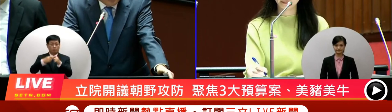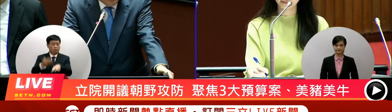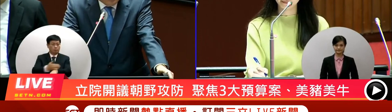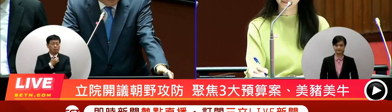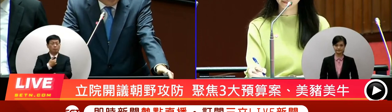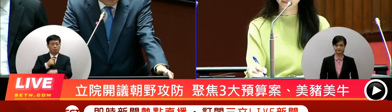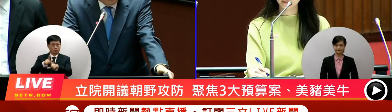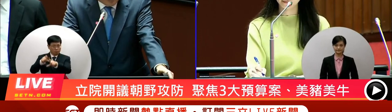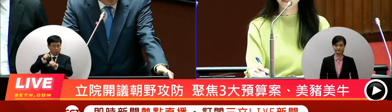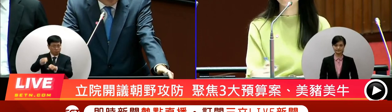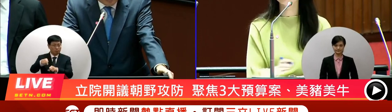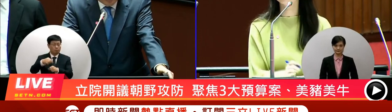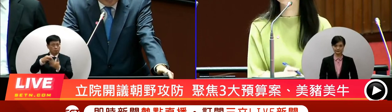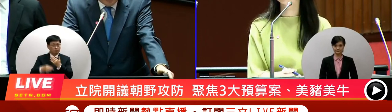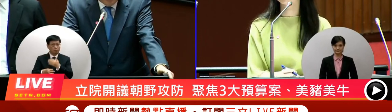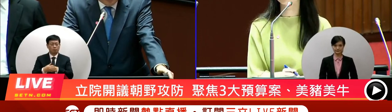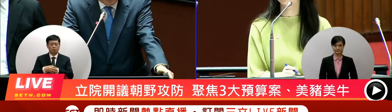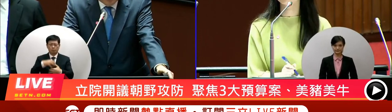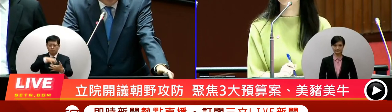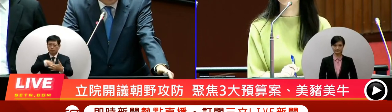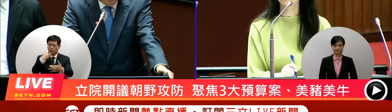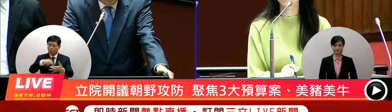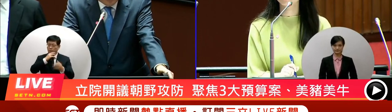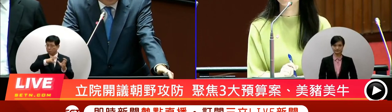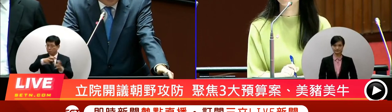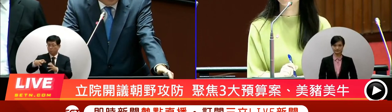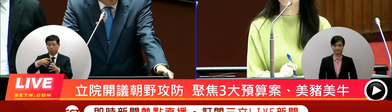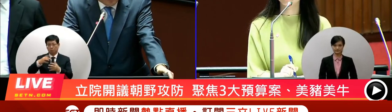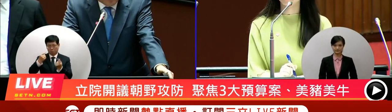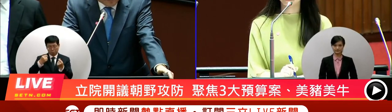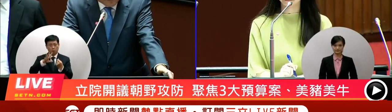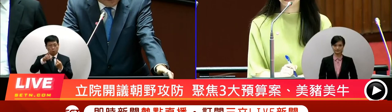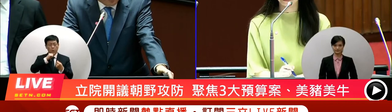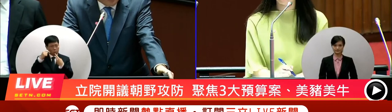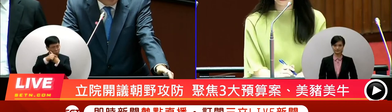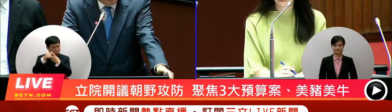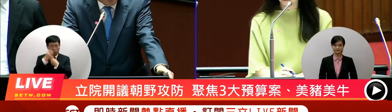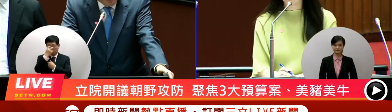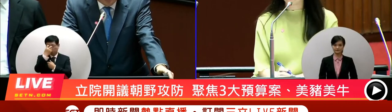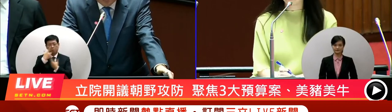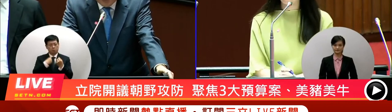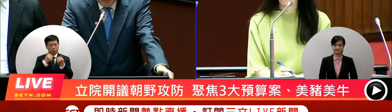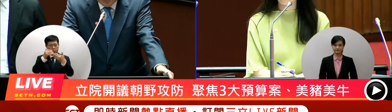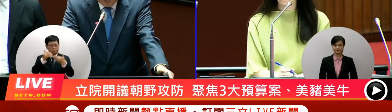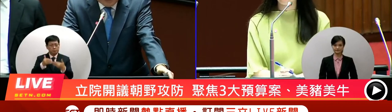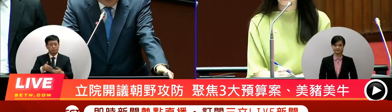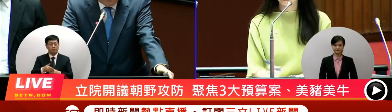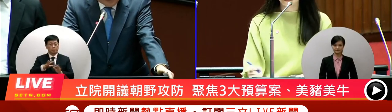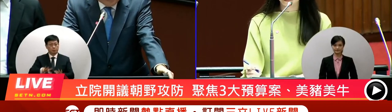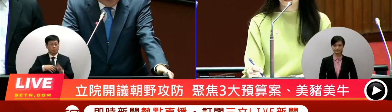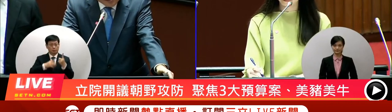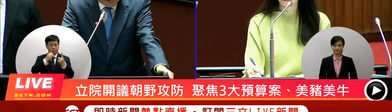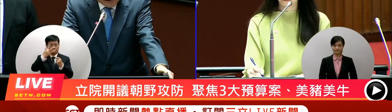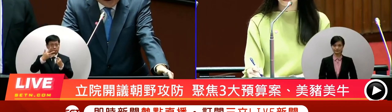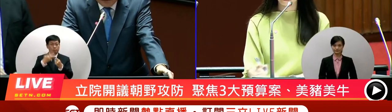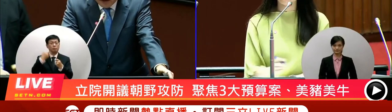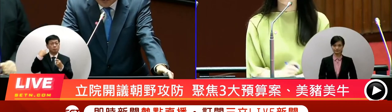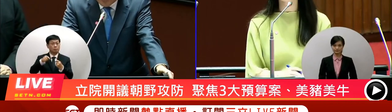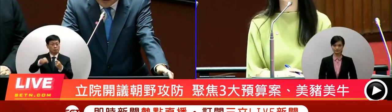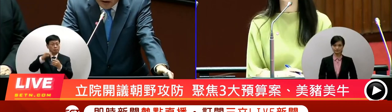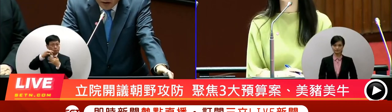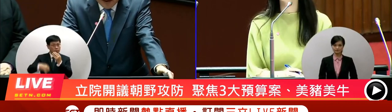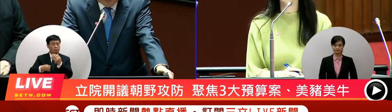引用这样的一个标准。那中间呢，在国际里面相关 paper 的 review， 我们也不断在做。所以根据108年，再根据这样的